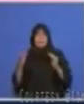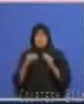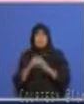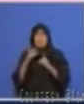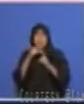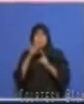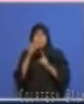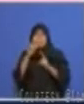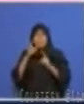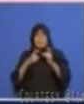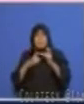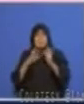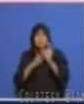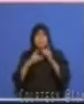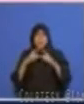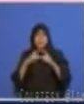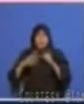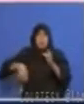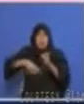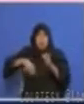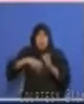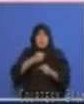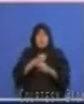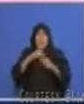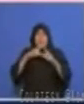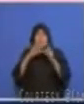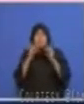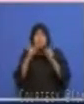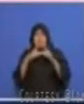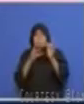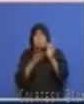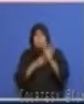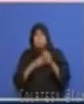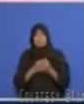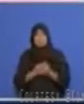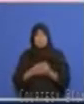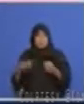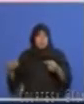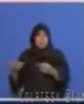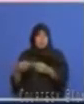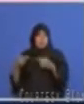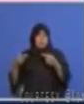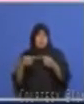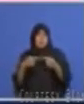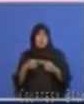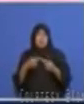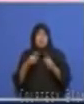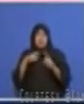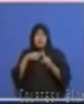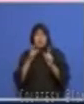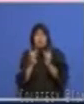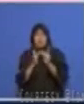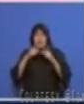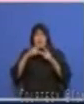masuk mengelola garam itu tidak berkontaminasi dengan tanah kalau tidak berkontaminasi dengan tanah maka kualitas garam dapat